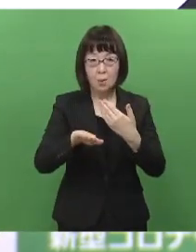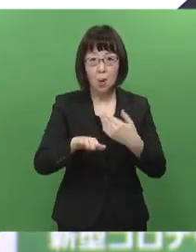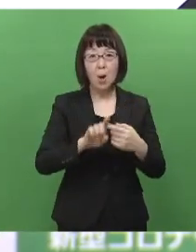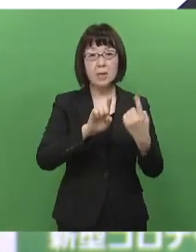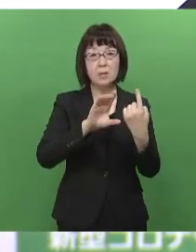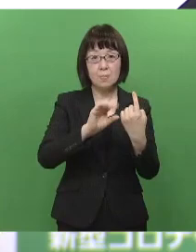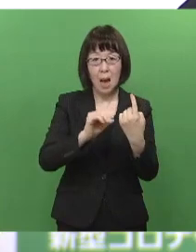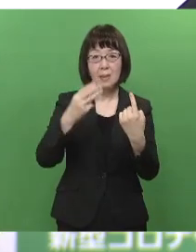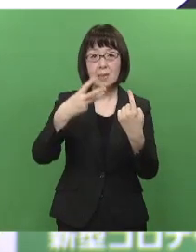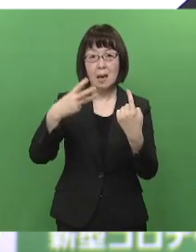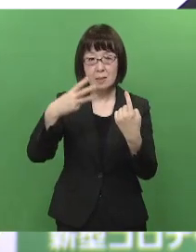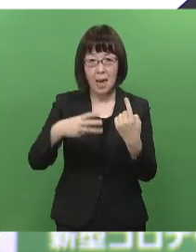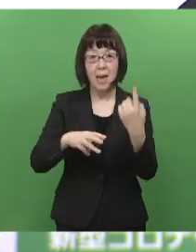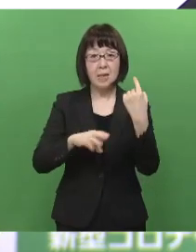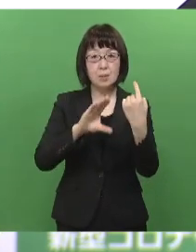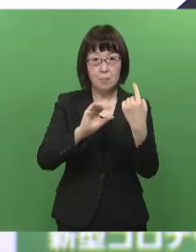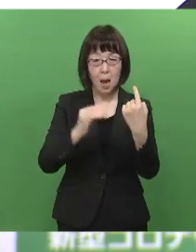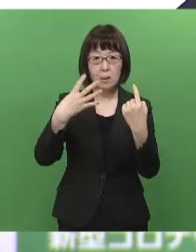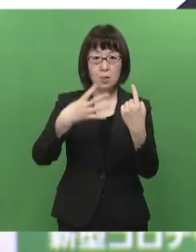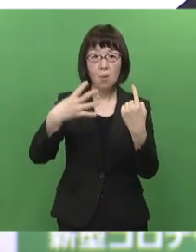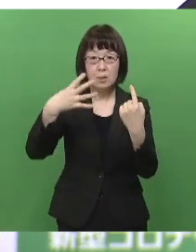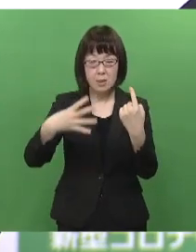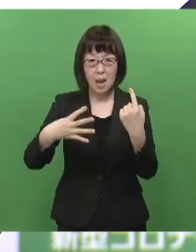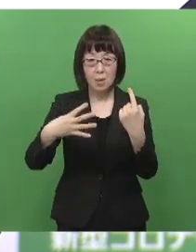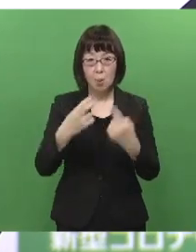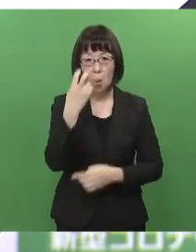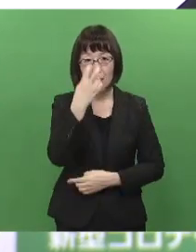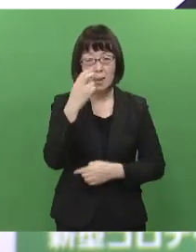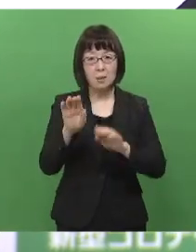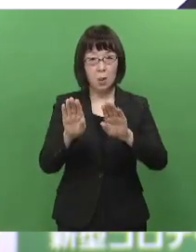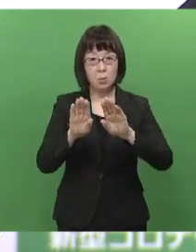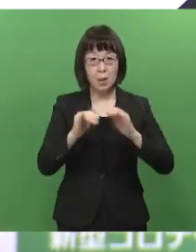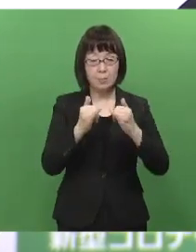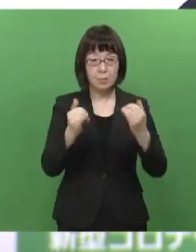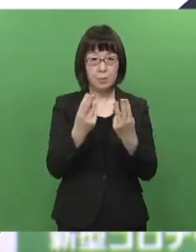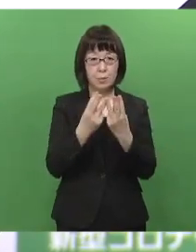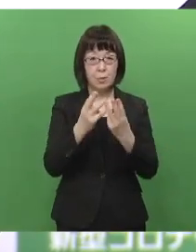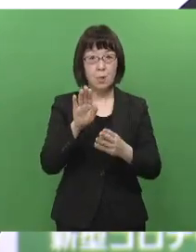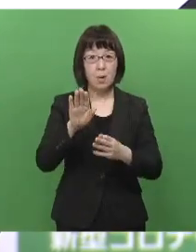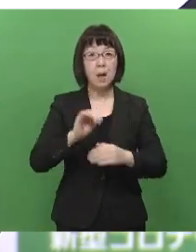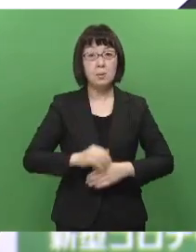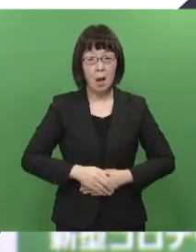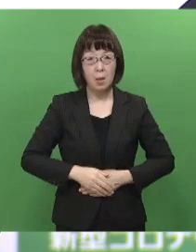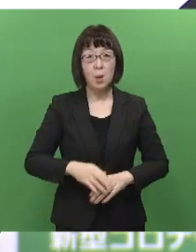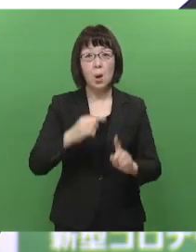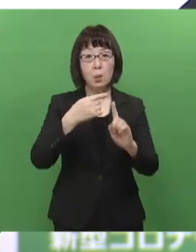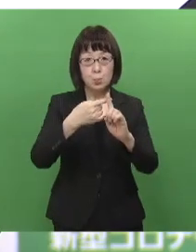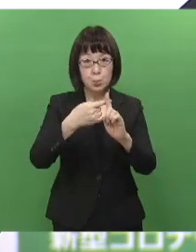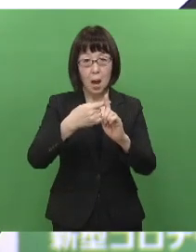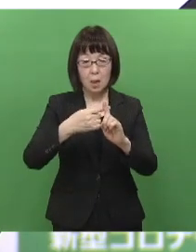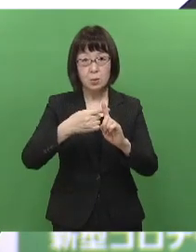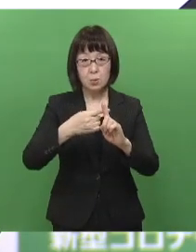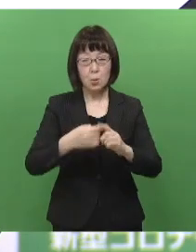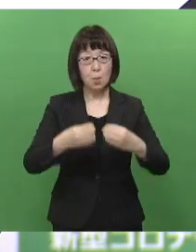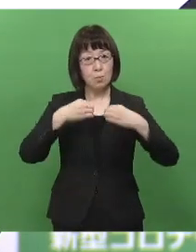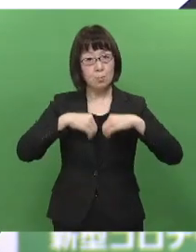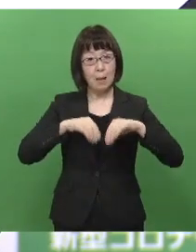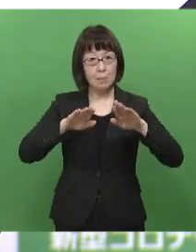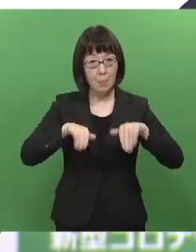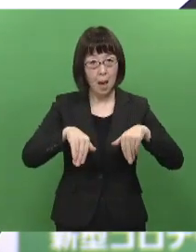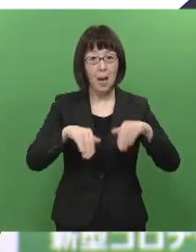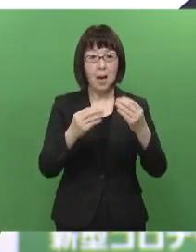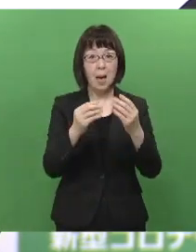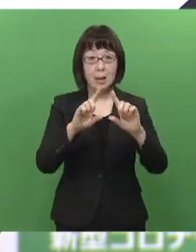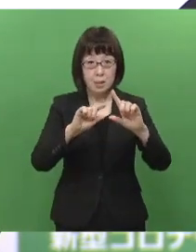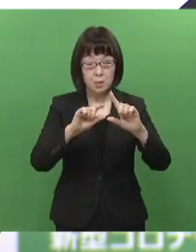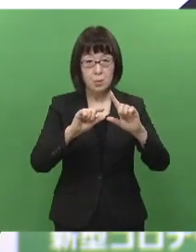1万4000とか、だいたいそういったからの数字です。陽性率を考えますと、もう